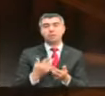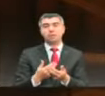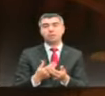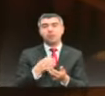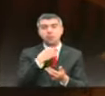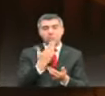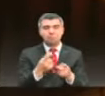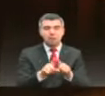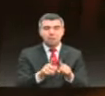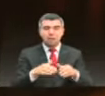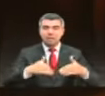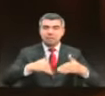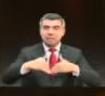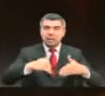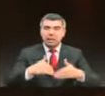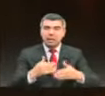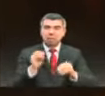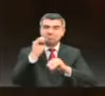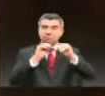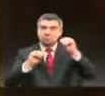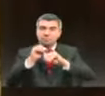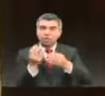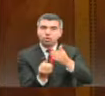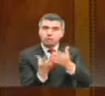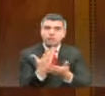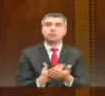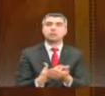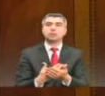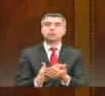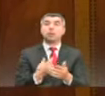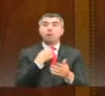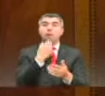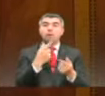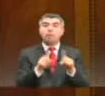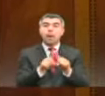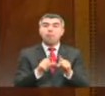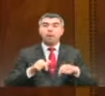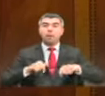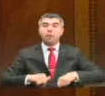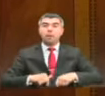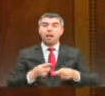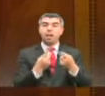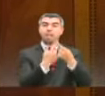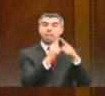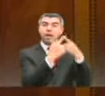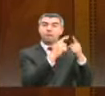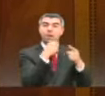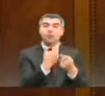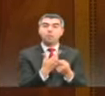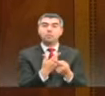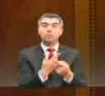للبنية التحتية، ومن بلورة سياسات قطاعية هامة مكنت بلادنا من